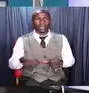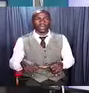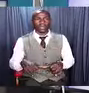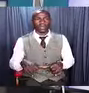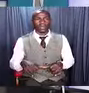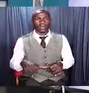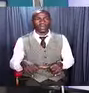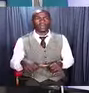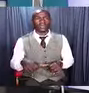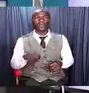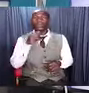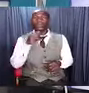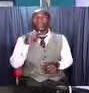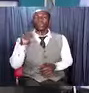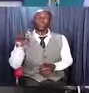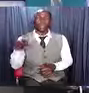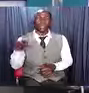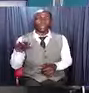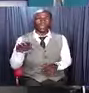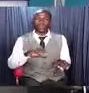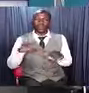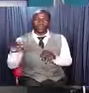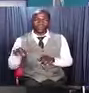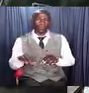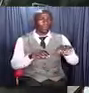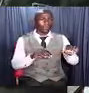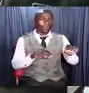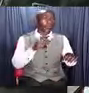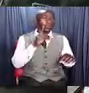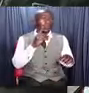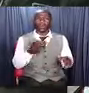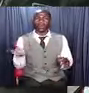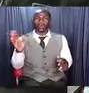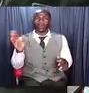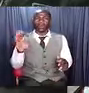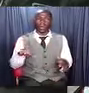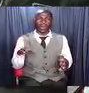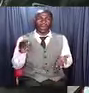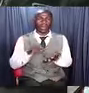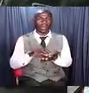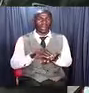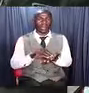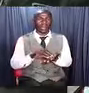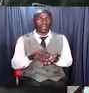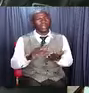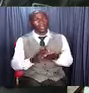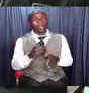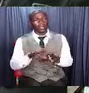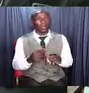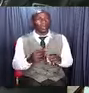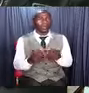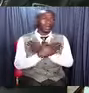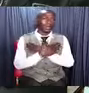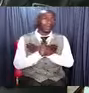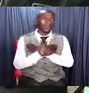tarry. Si leo umetoka. Not today kesho you've gone umerudi. Out. And today you're back again. Mara umependa. You